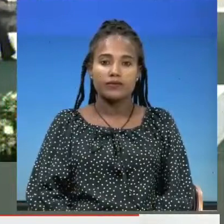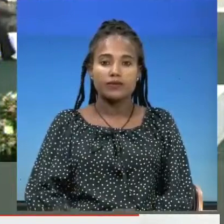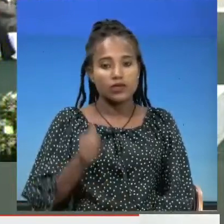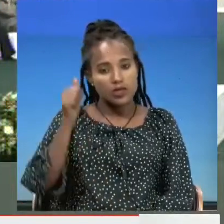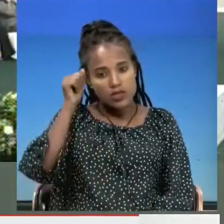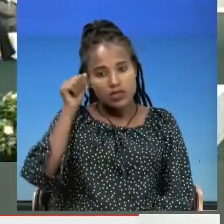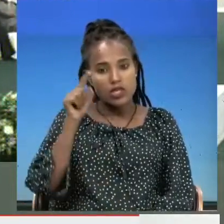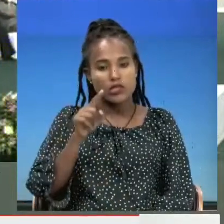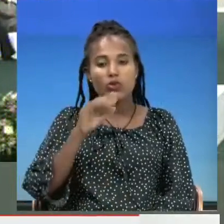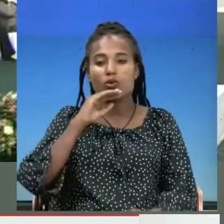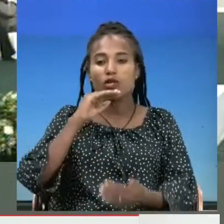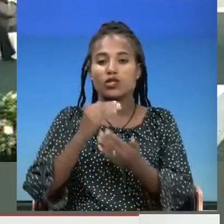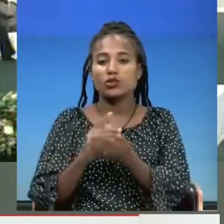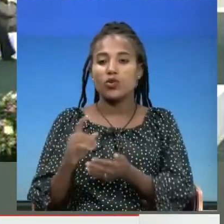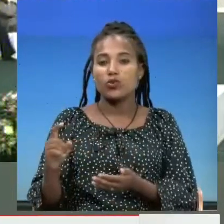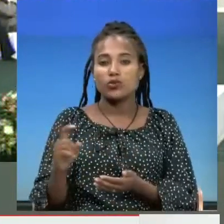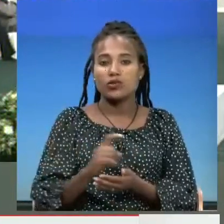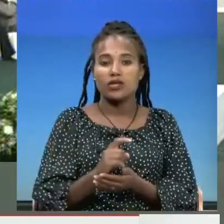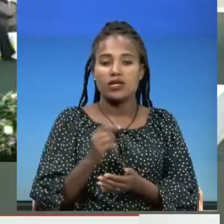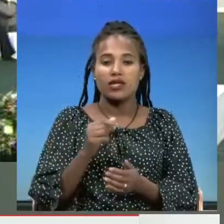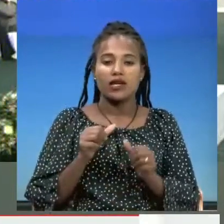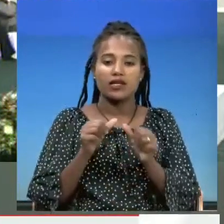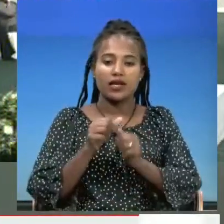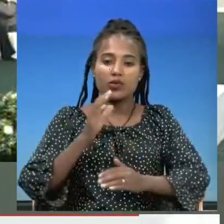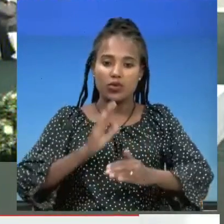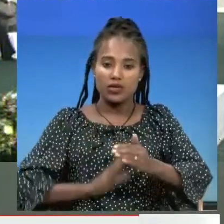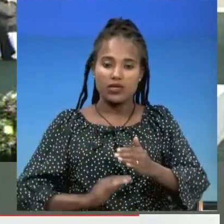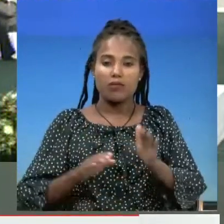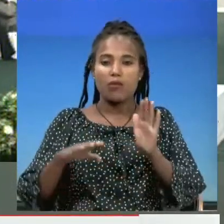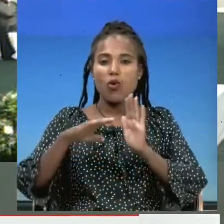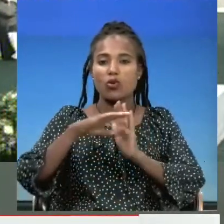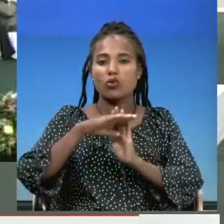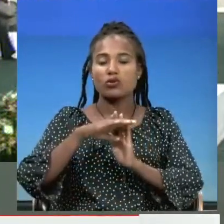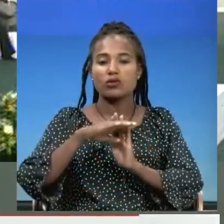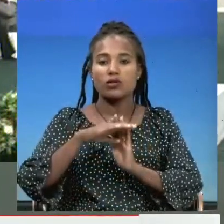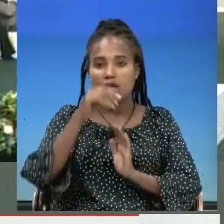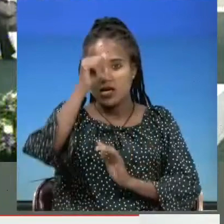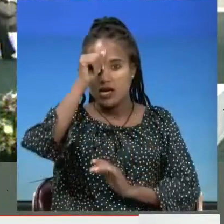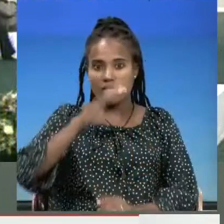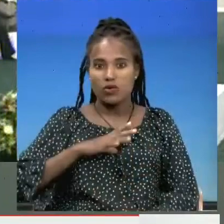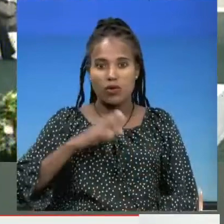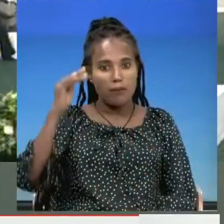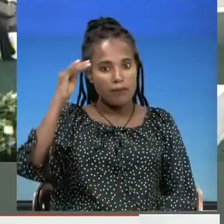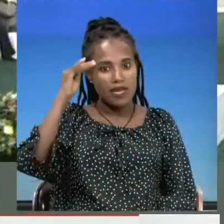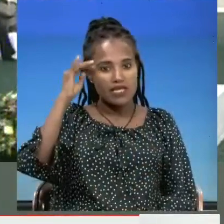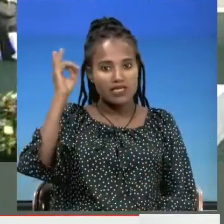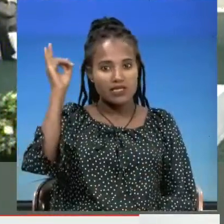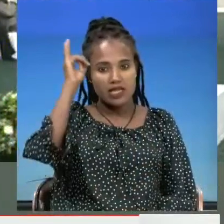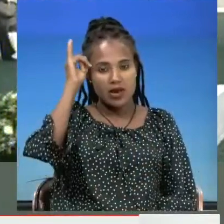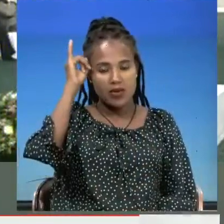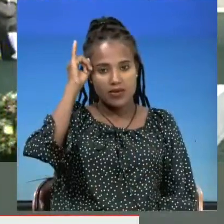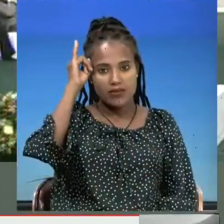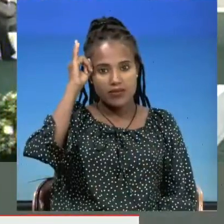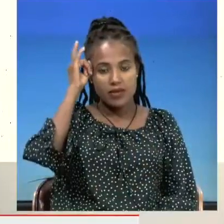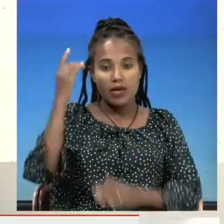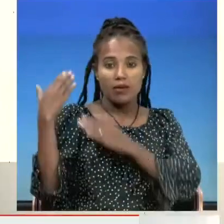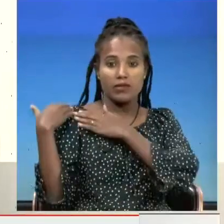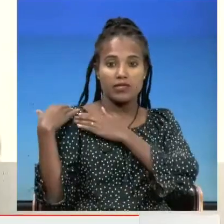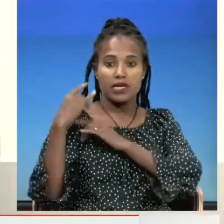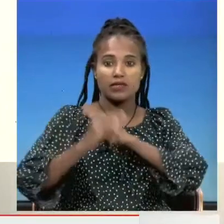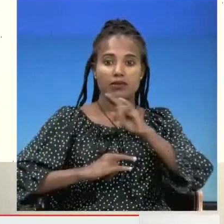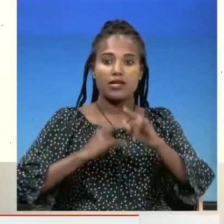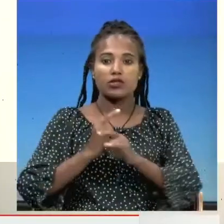የእሳቸው ልጅ የሆኑት እና ቀጣዩን ትውልድ የሚወክሉት አቶ መለስ ዜናዊ በስልጣን